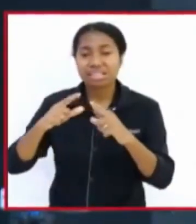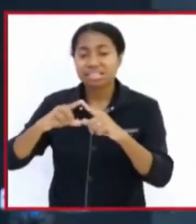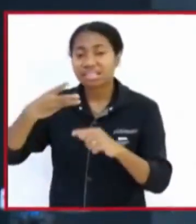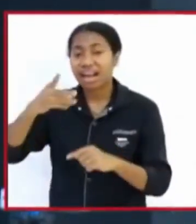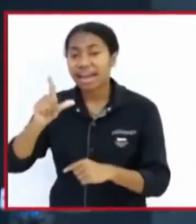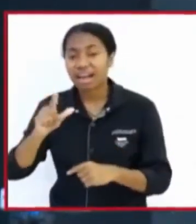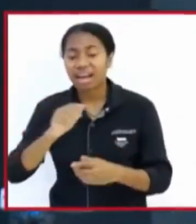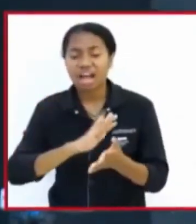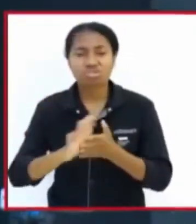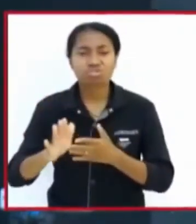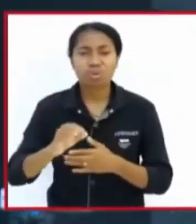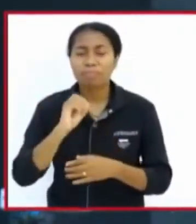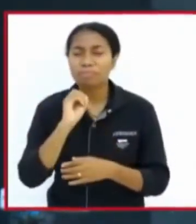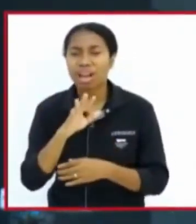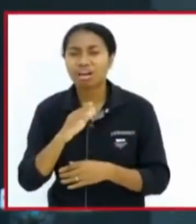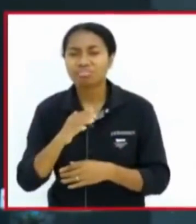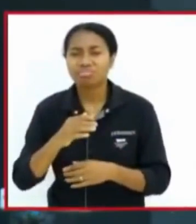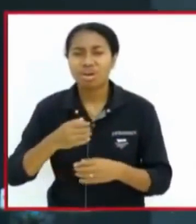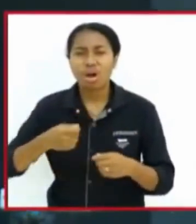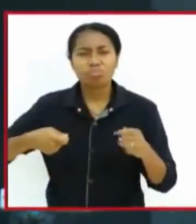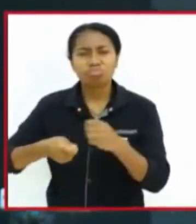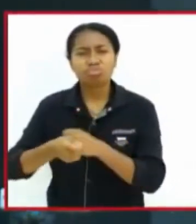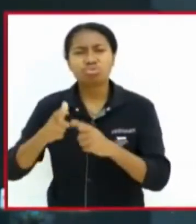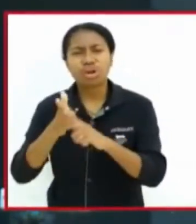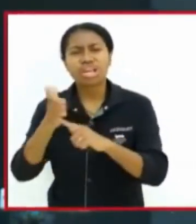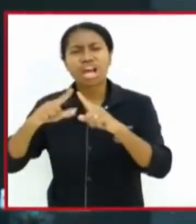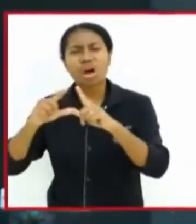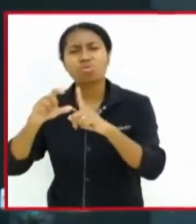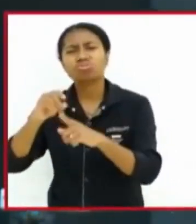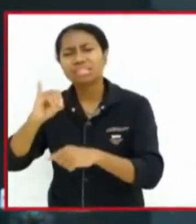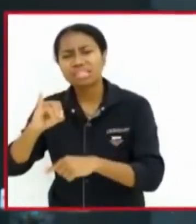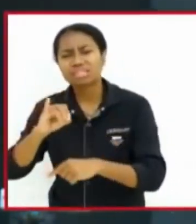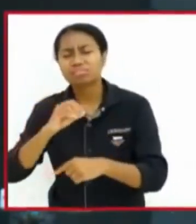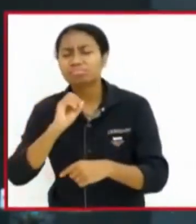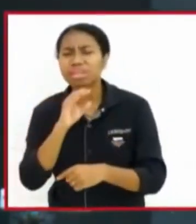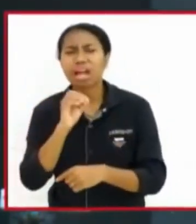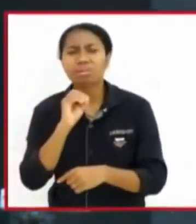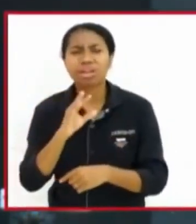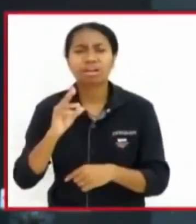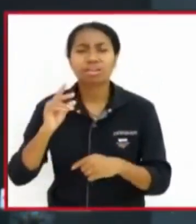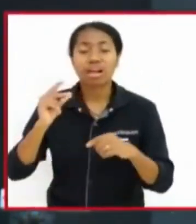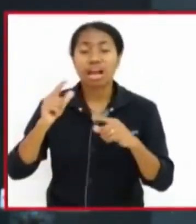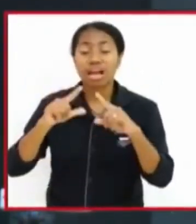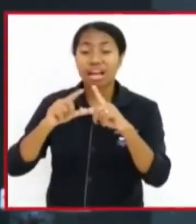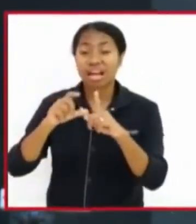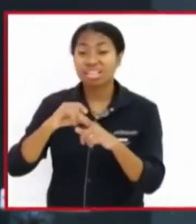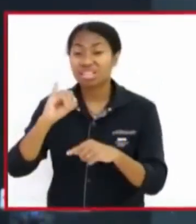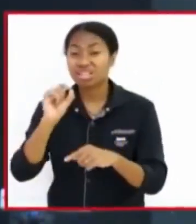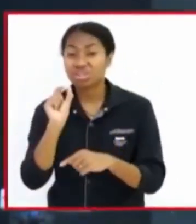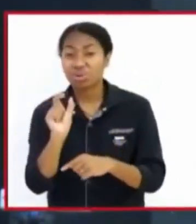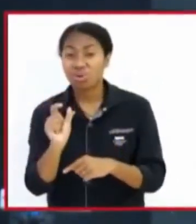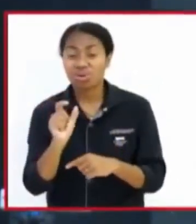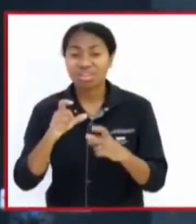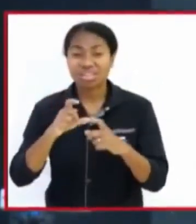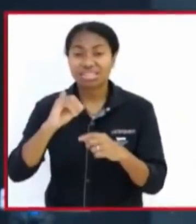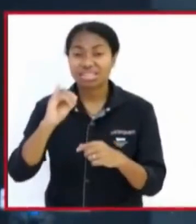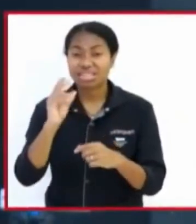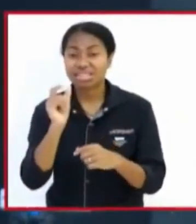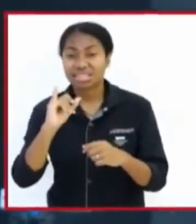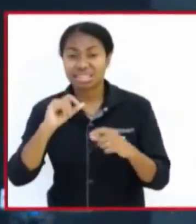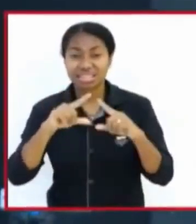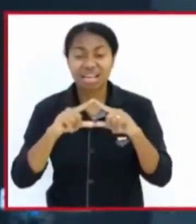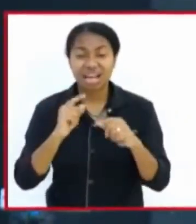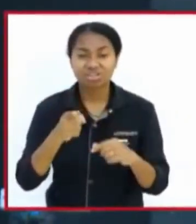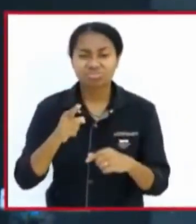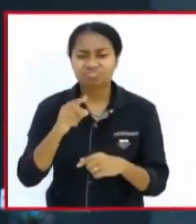bunuh Yahudi bunuh Yahudi bunuh Yahudi radio Syria melakukan prediksi peperangan dengan